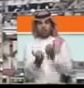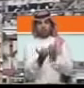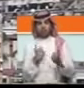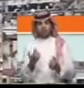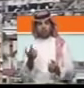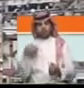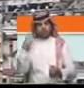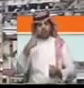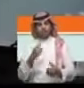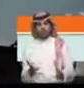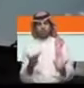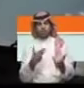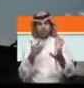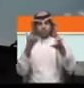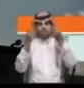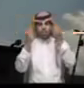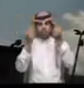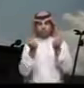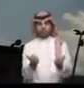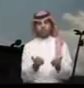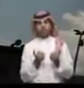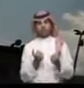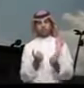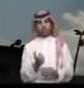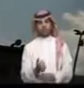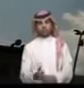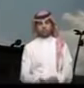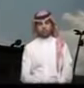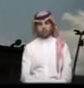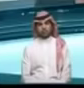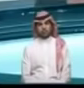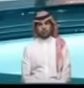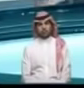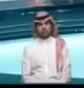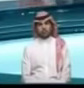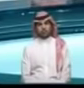اليونانية وسلب ثقافة وحضارة اليونان.